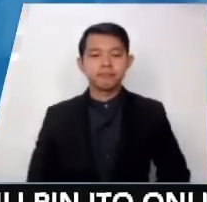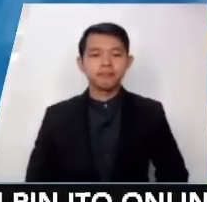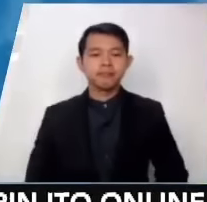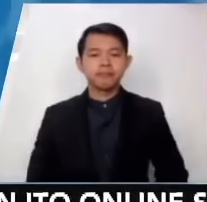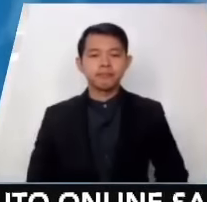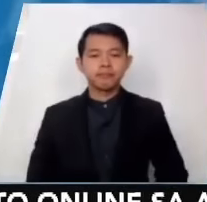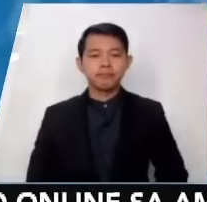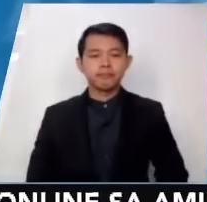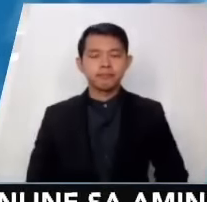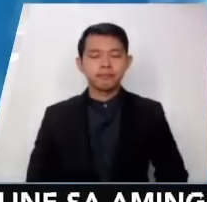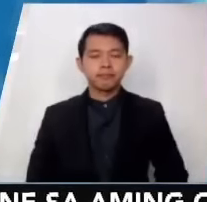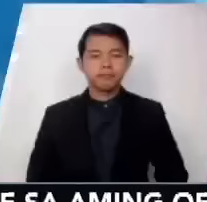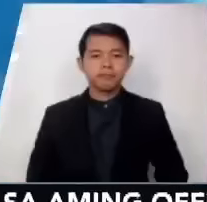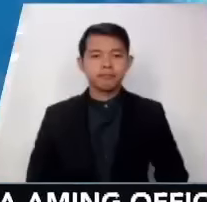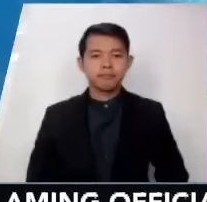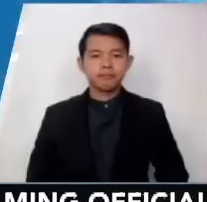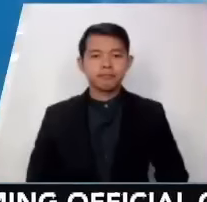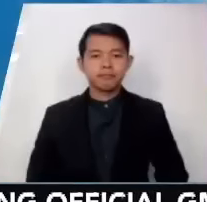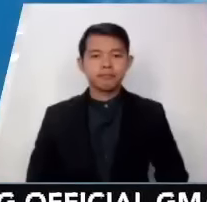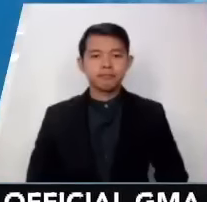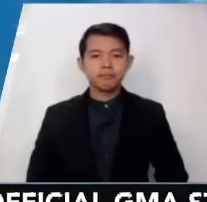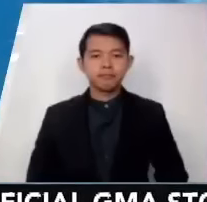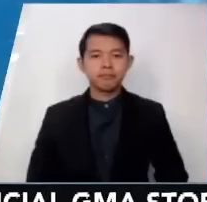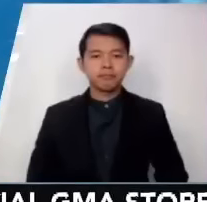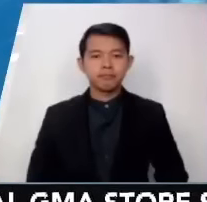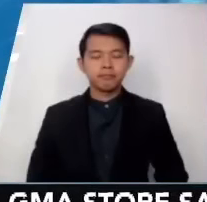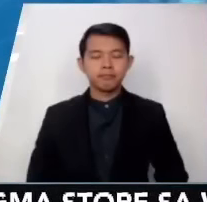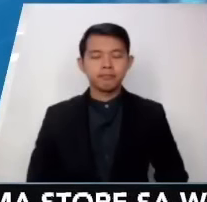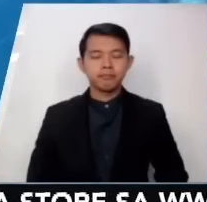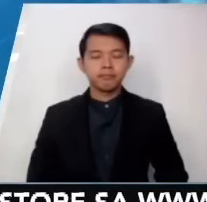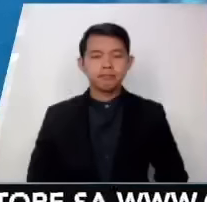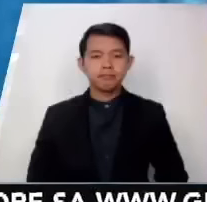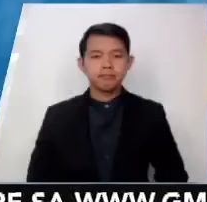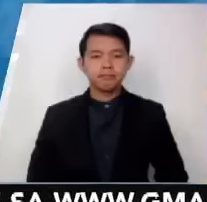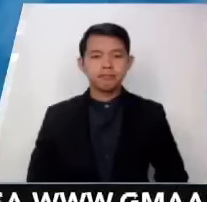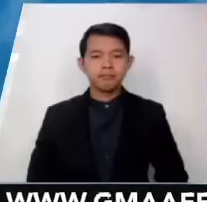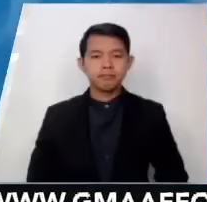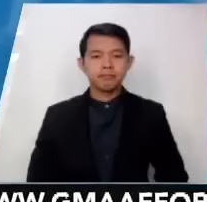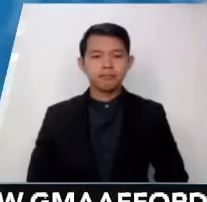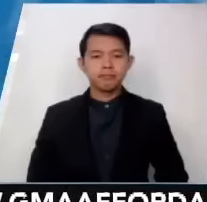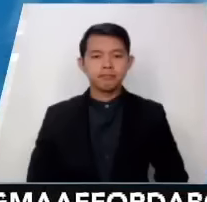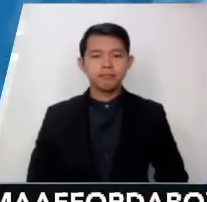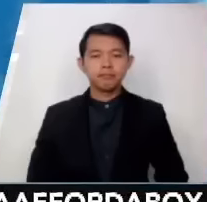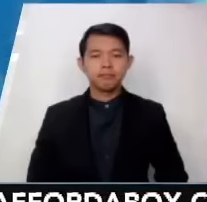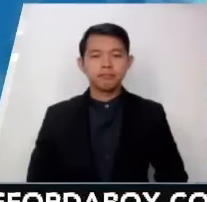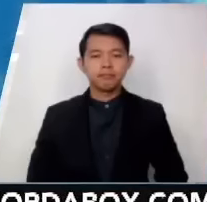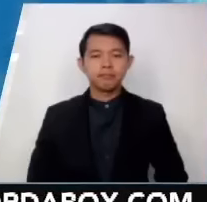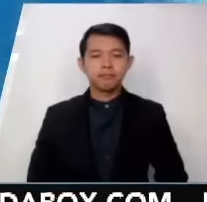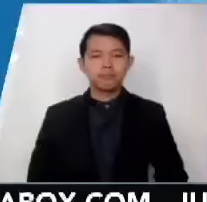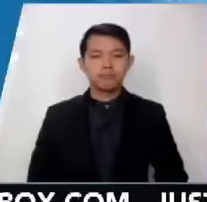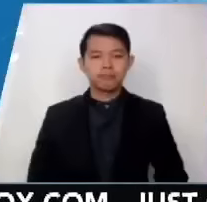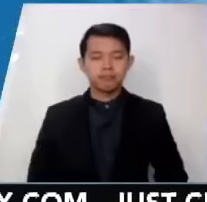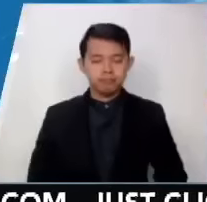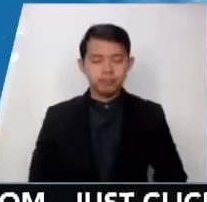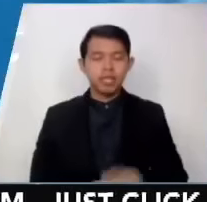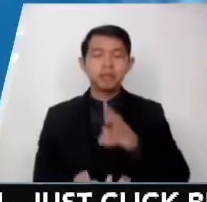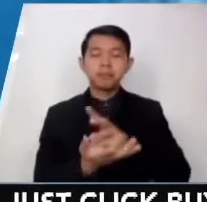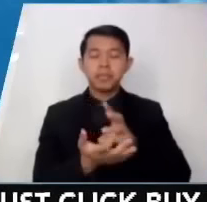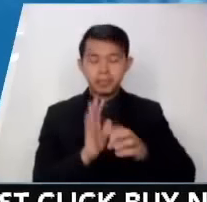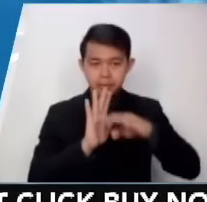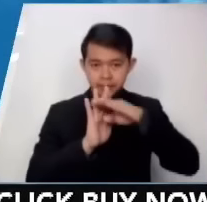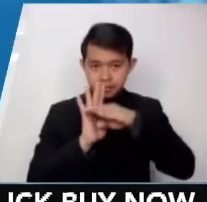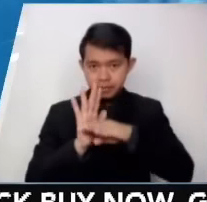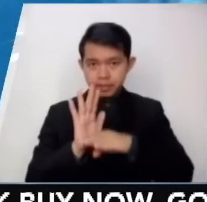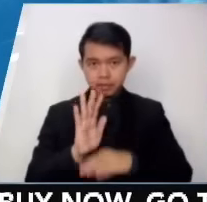buong Rizal, Laguna, eastern portion ng Batangas, nalalabing bahagi ng Quezon, Marinduque, rest of